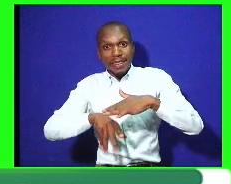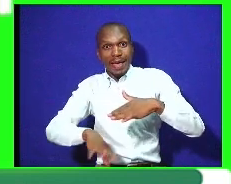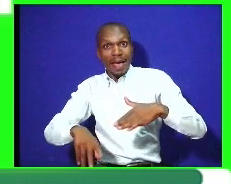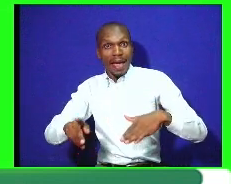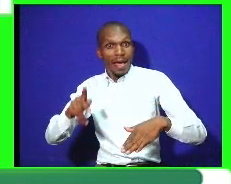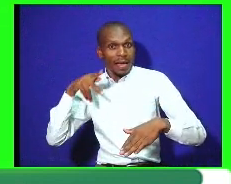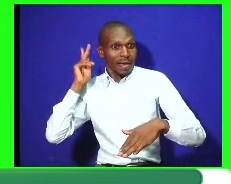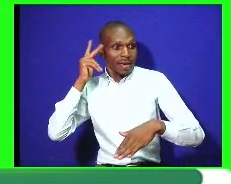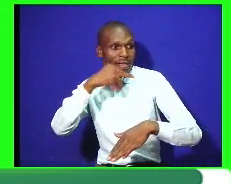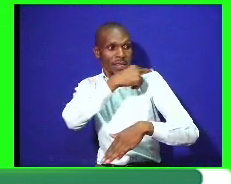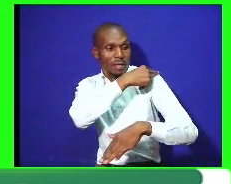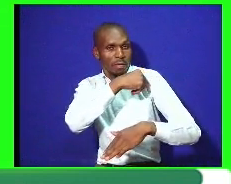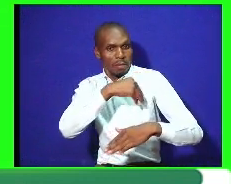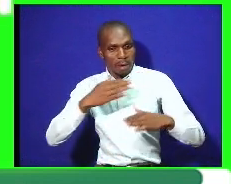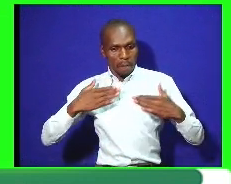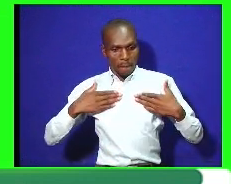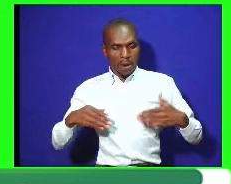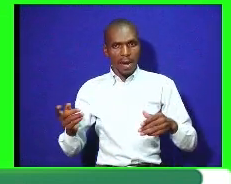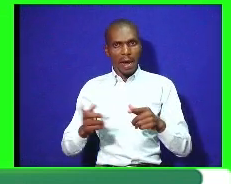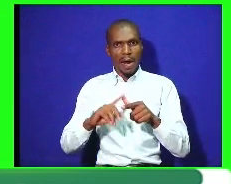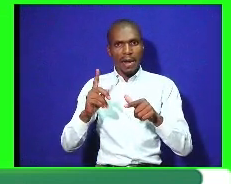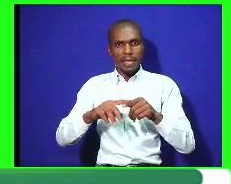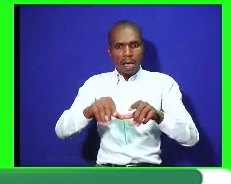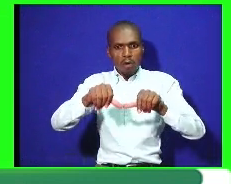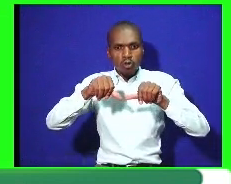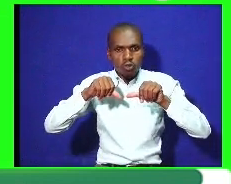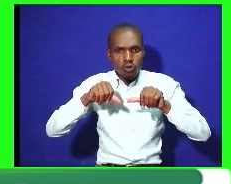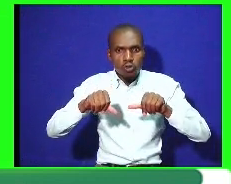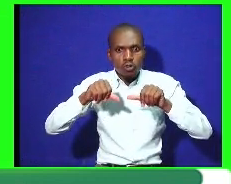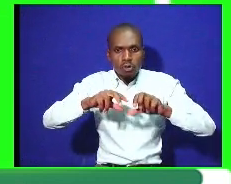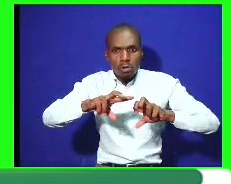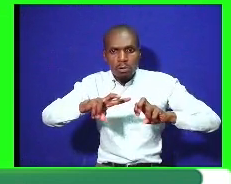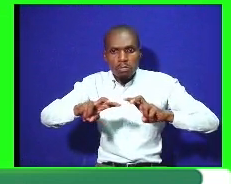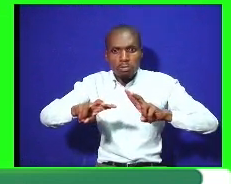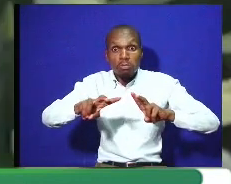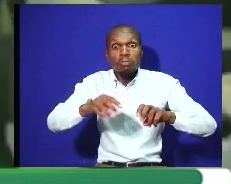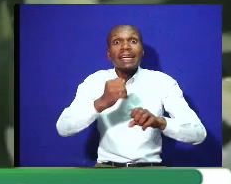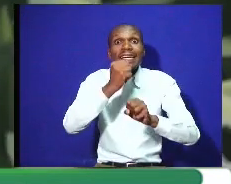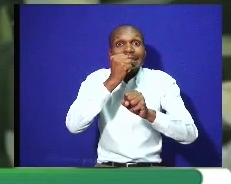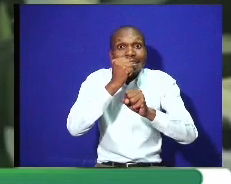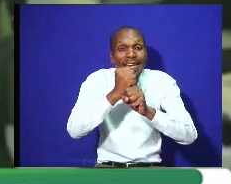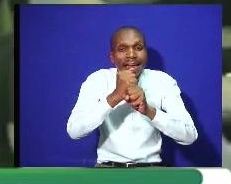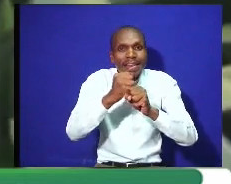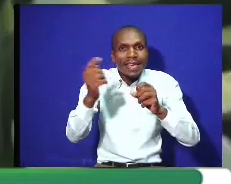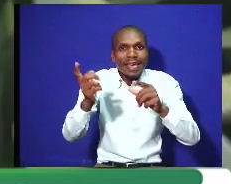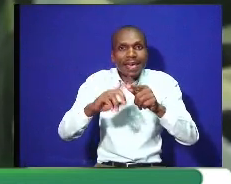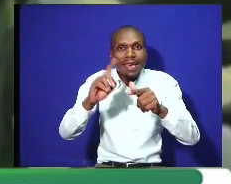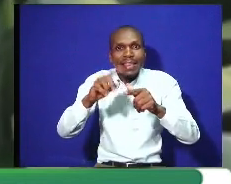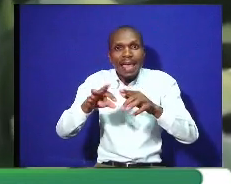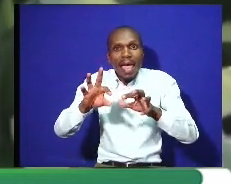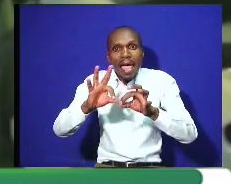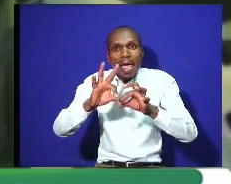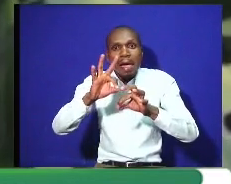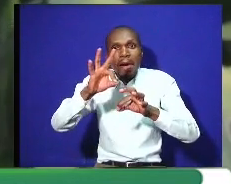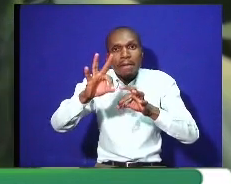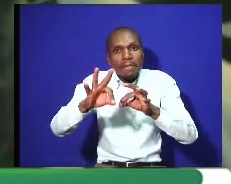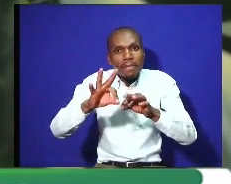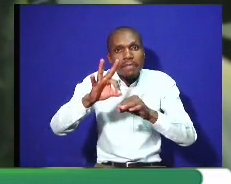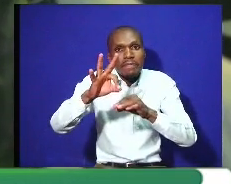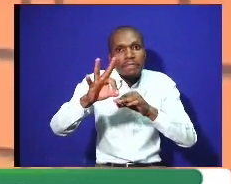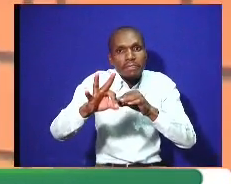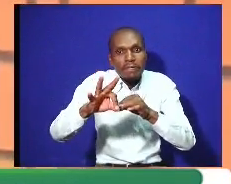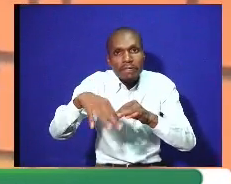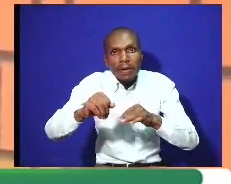referral mochari. Tunaanzisha uchunguzi rasmi. Chikilomita nkia igo kurwe kenyoroki ya